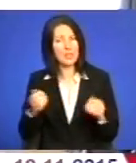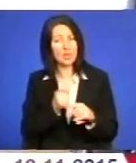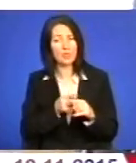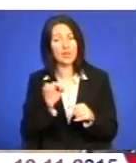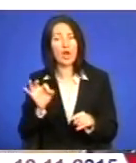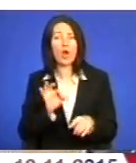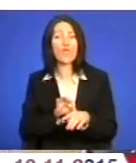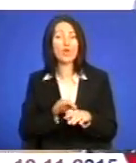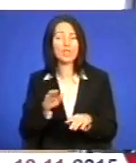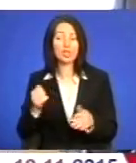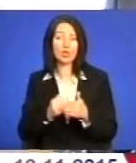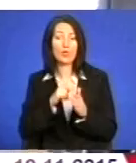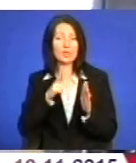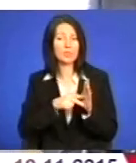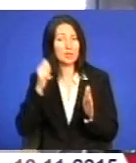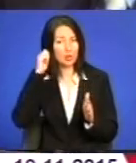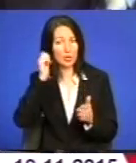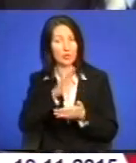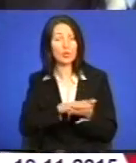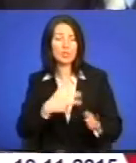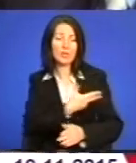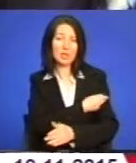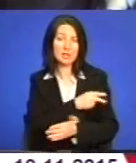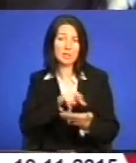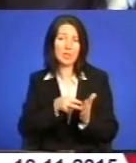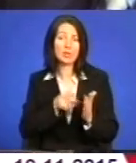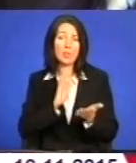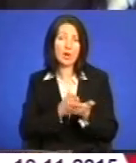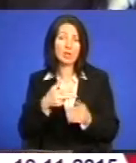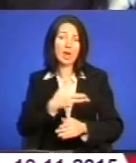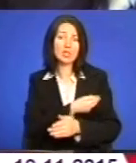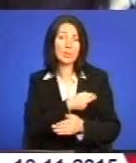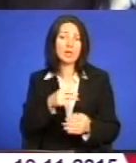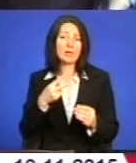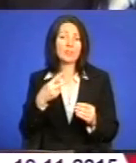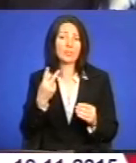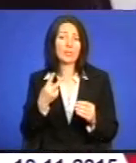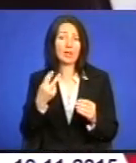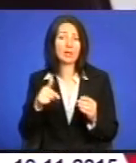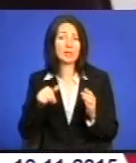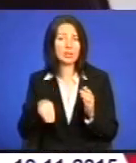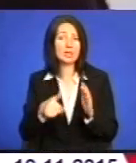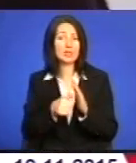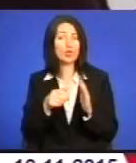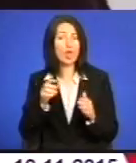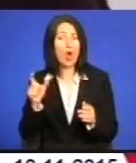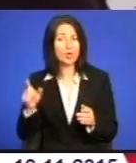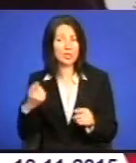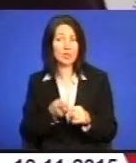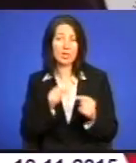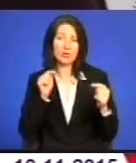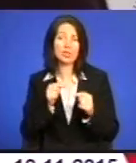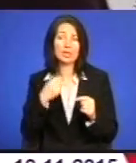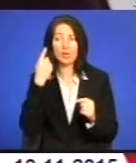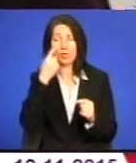вакцинація проти грипу. За планом мають щепити 6187 осіб, які відносяться до групи ризику. Та лікарі вважають цю